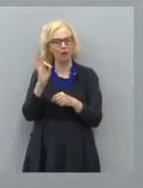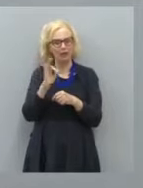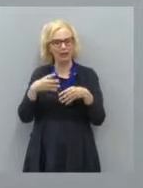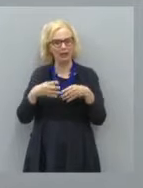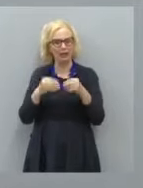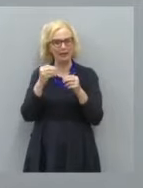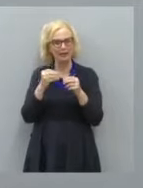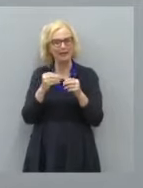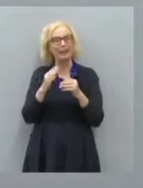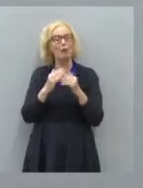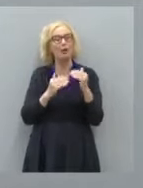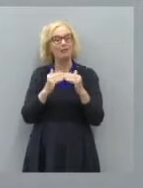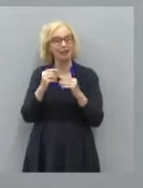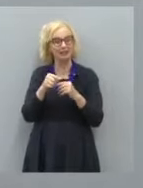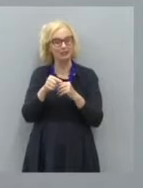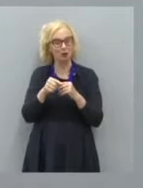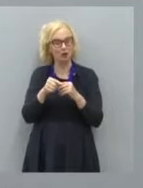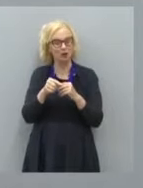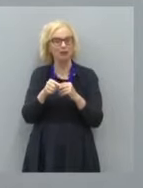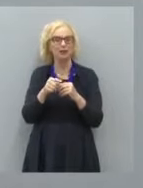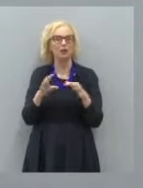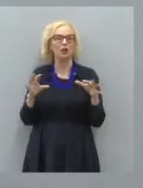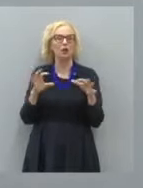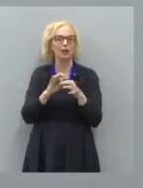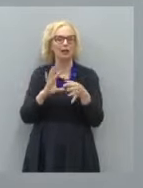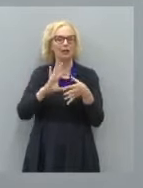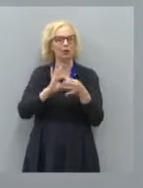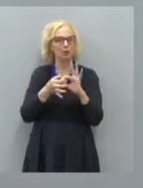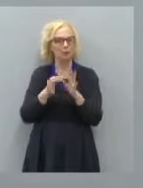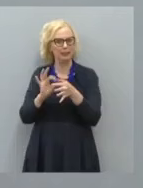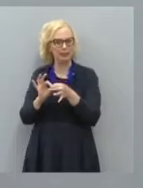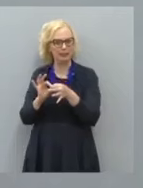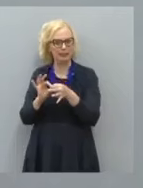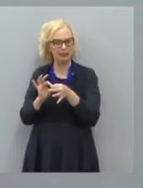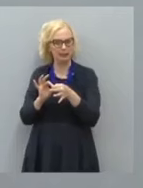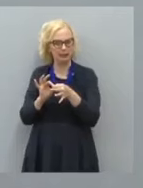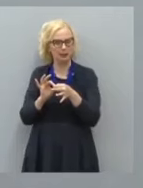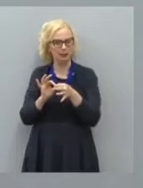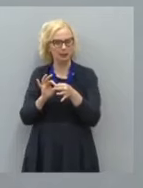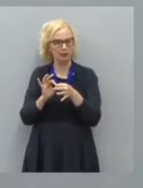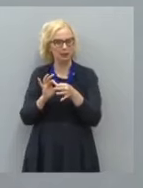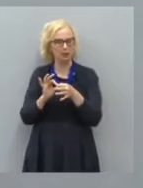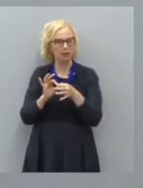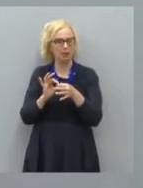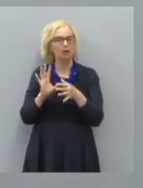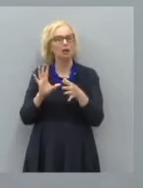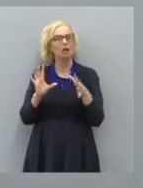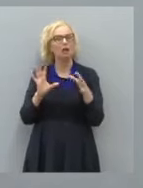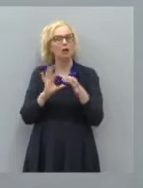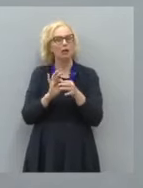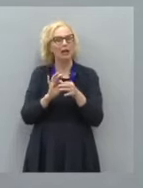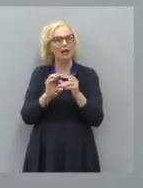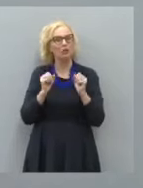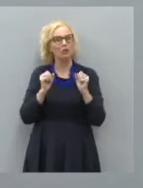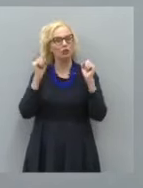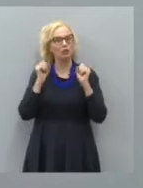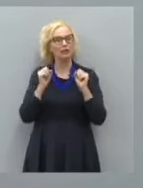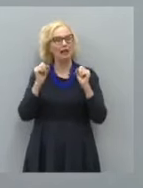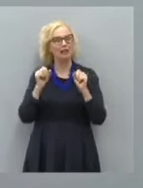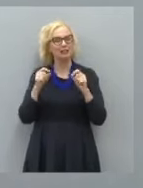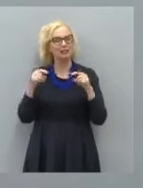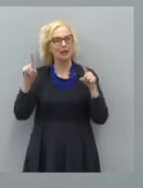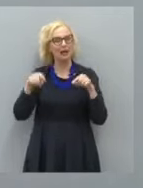per coloro che andranno alle alle olimpiadi per quanto riguarda la ginnastica ritmica le